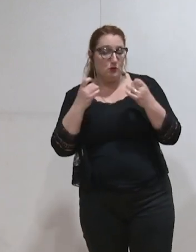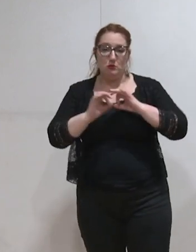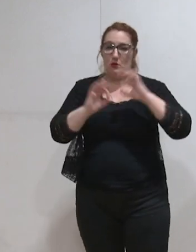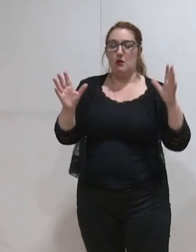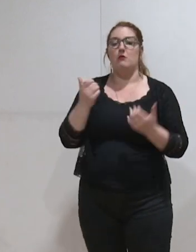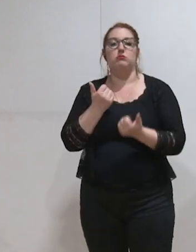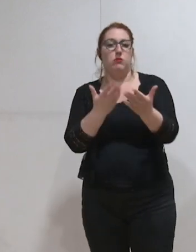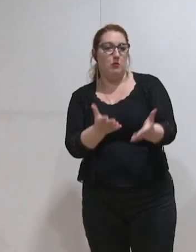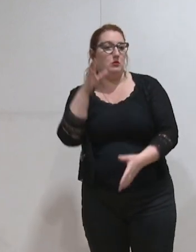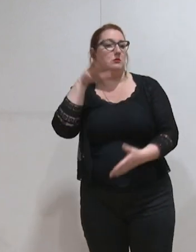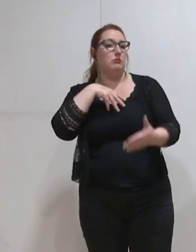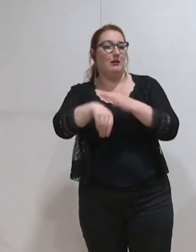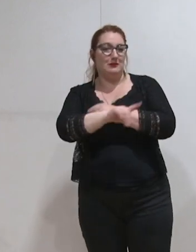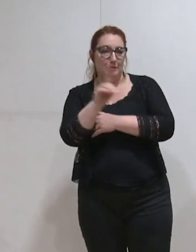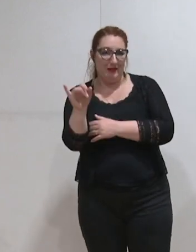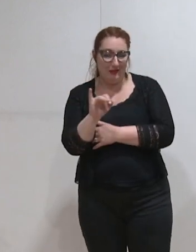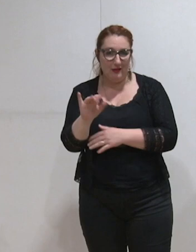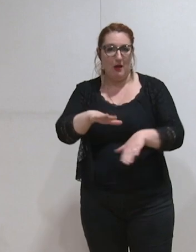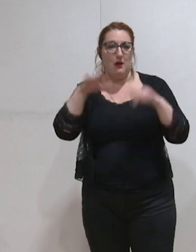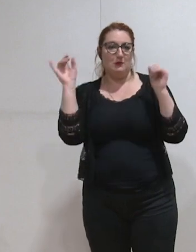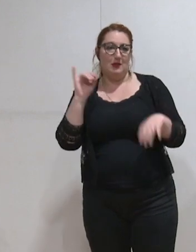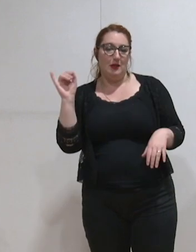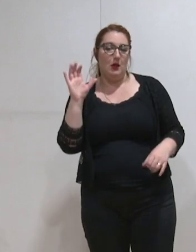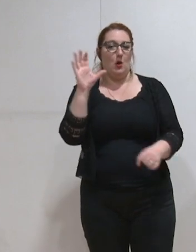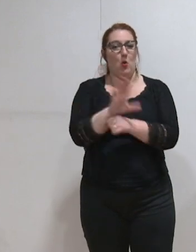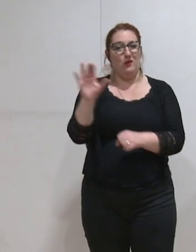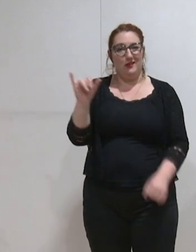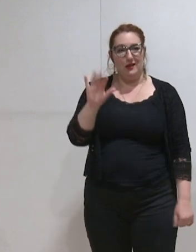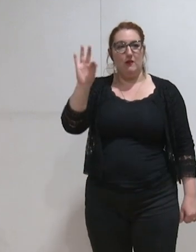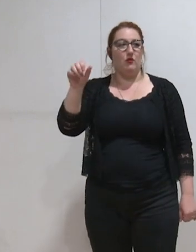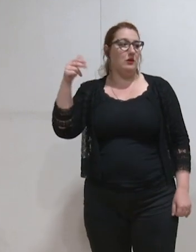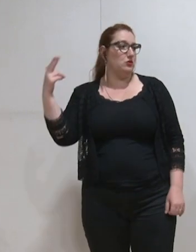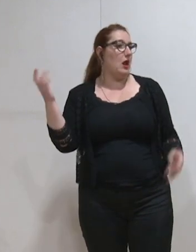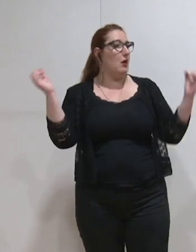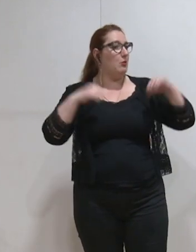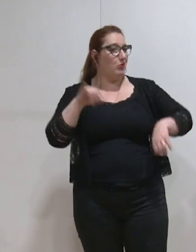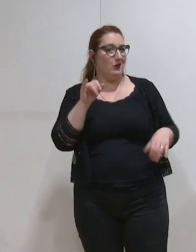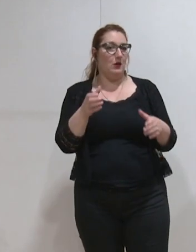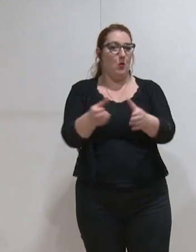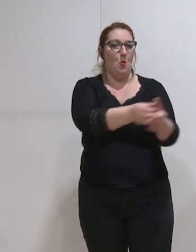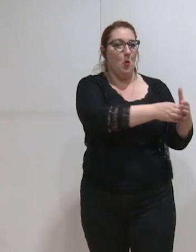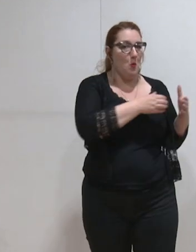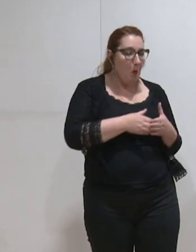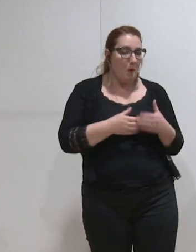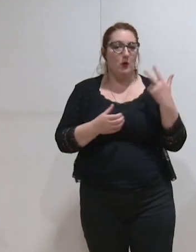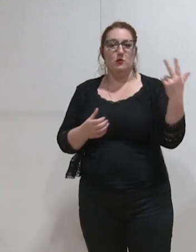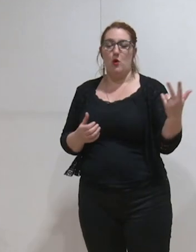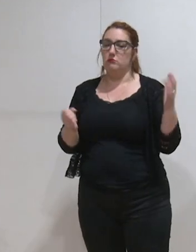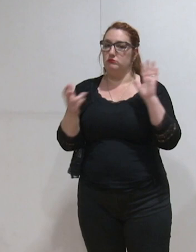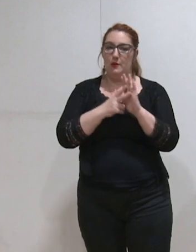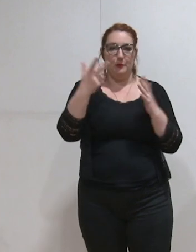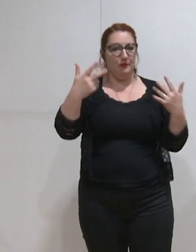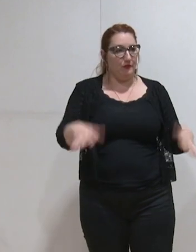qui s'abstient qui est contre pr nationale qui est pour les trois autres groupes délibération